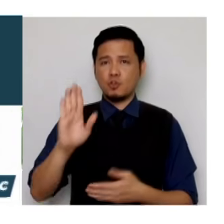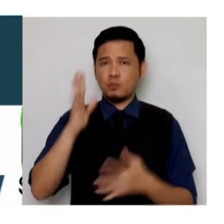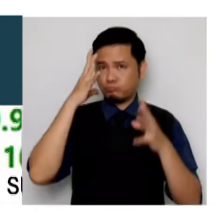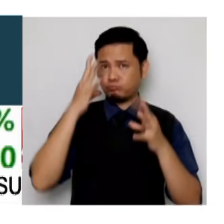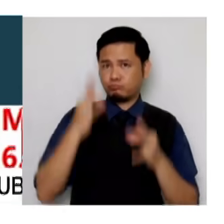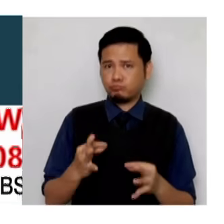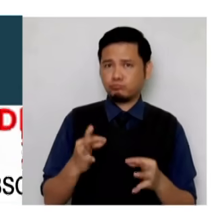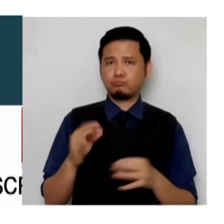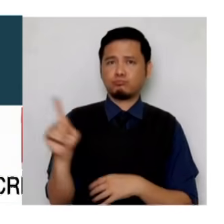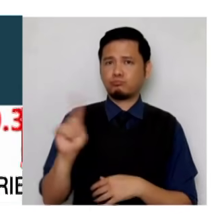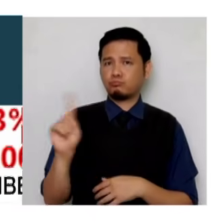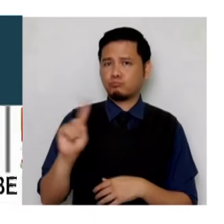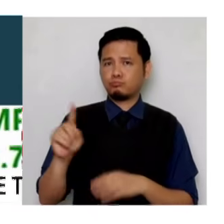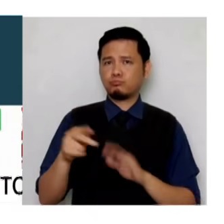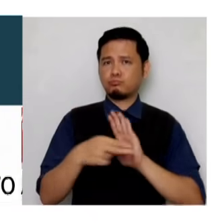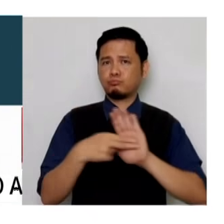kind,